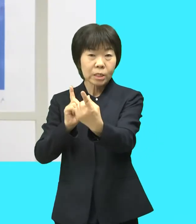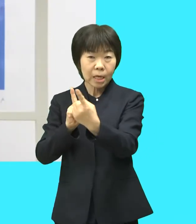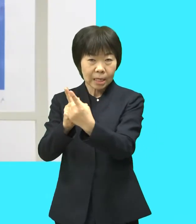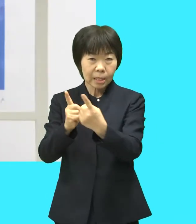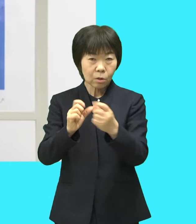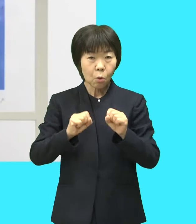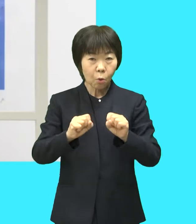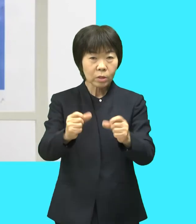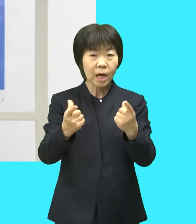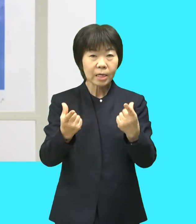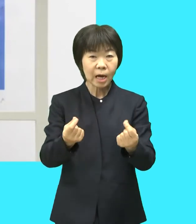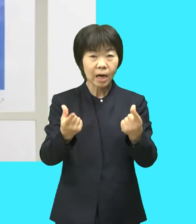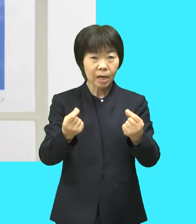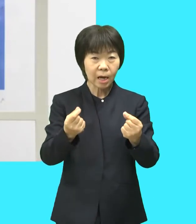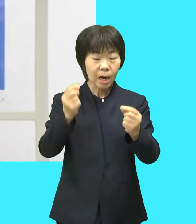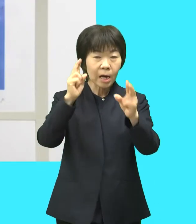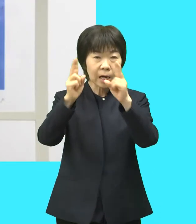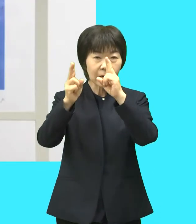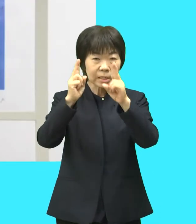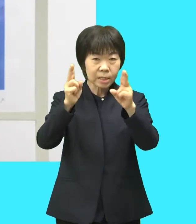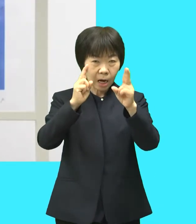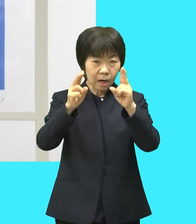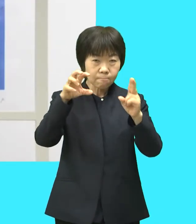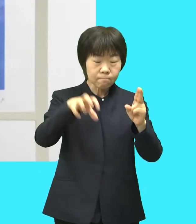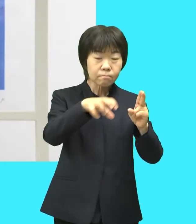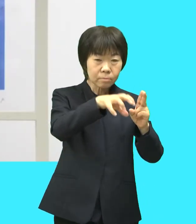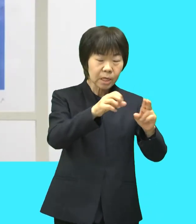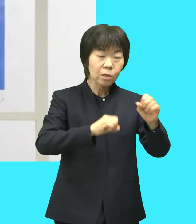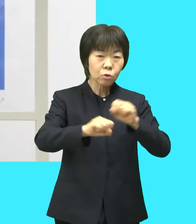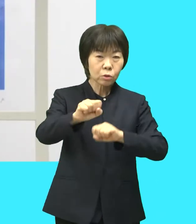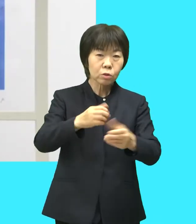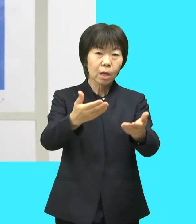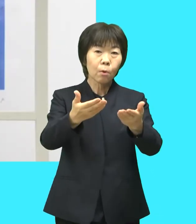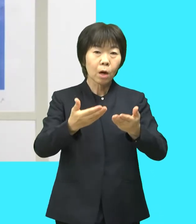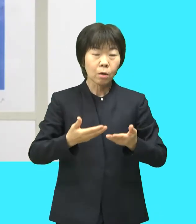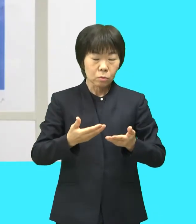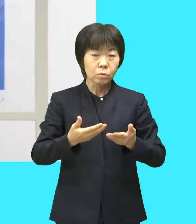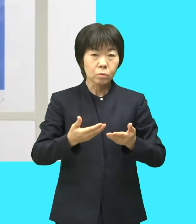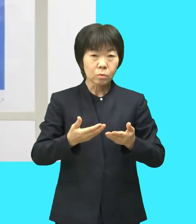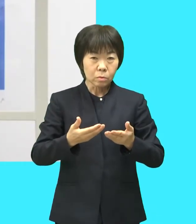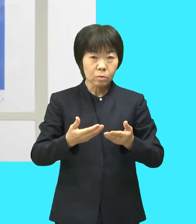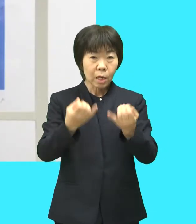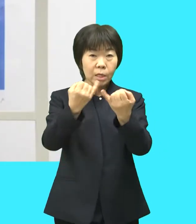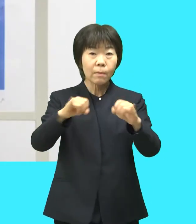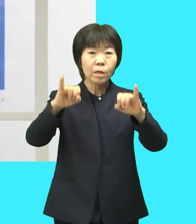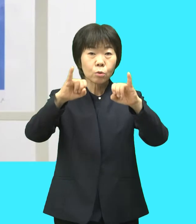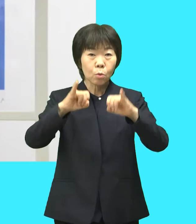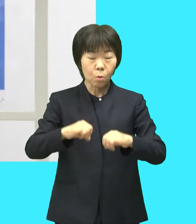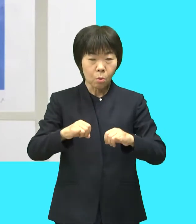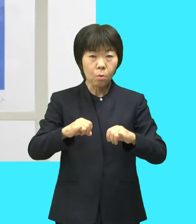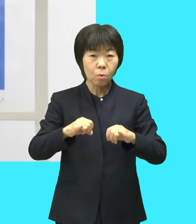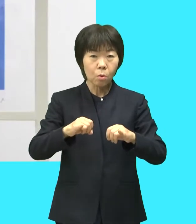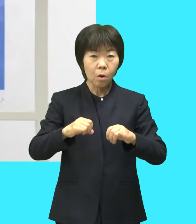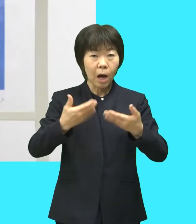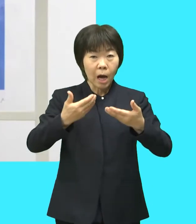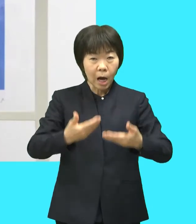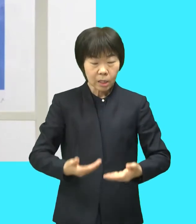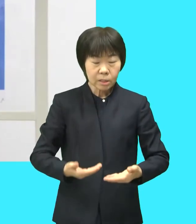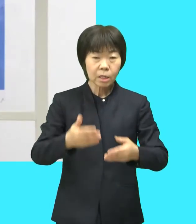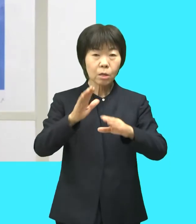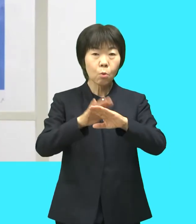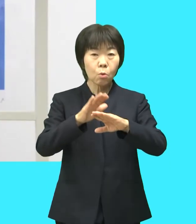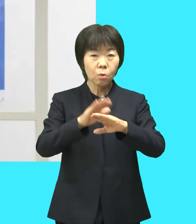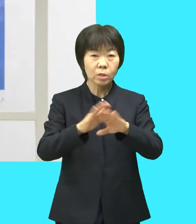が、会社、企業において取り組んでいただく、あるいはイベントをより安全な形